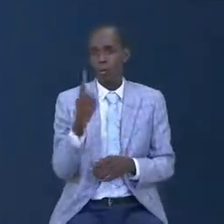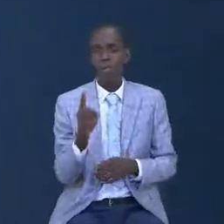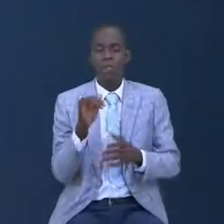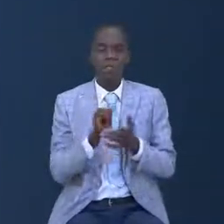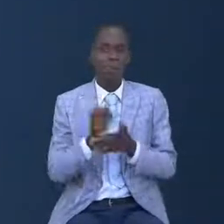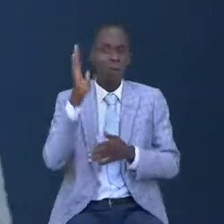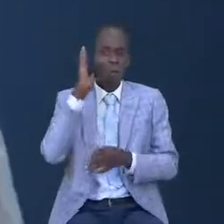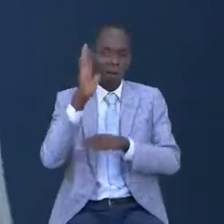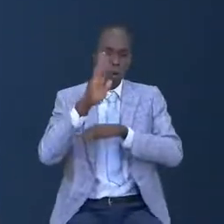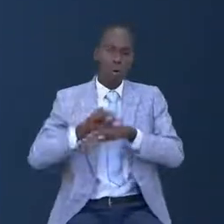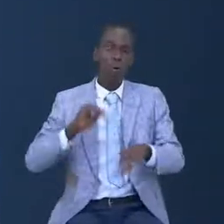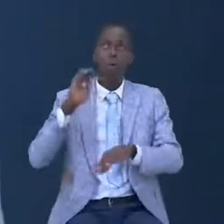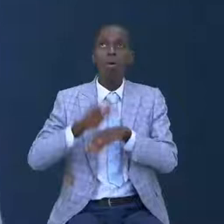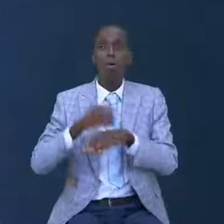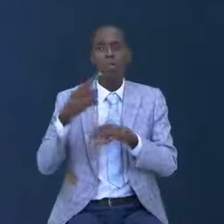dit que,